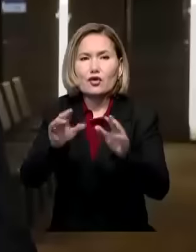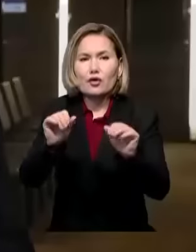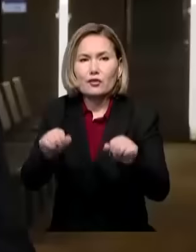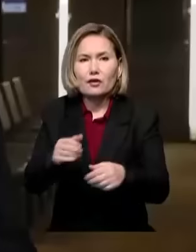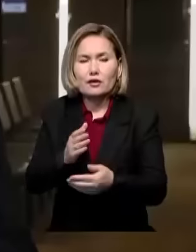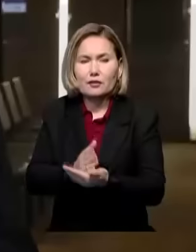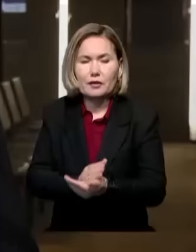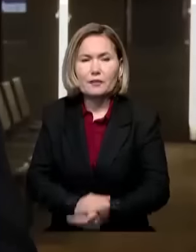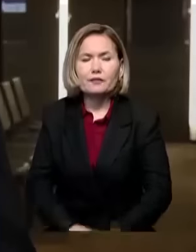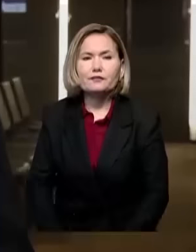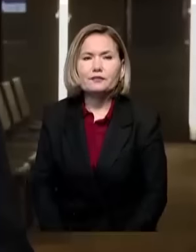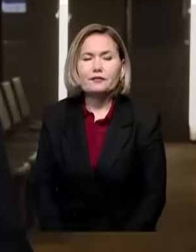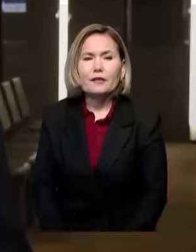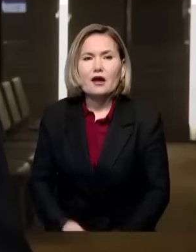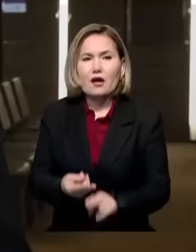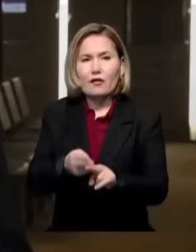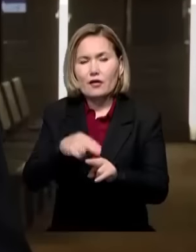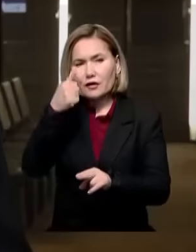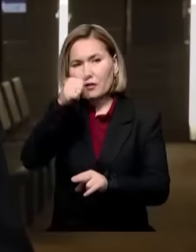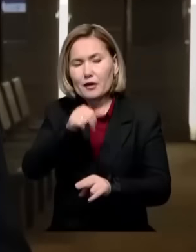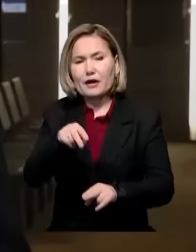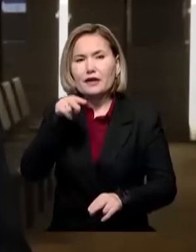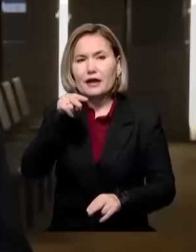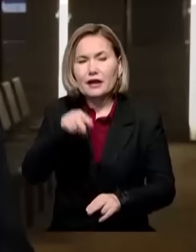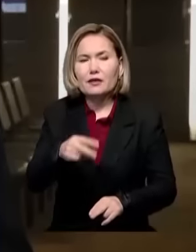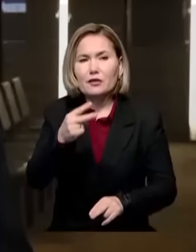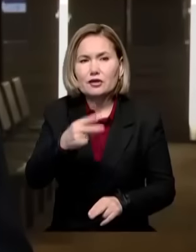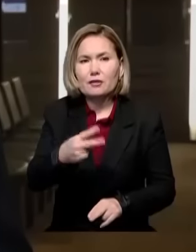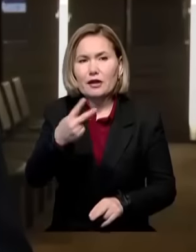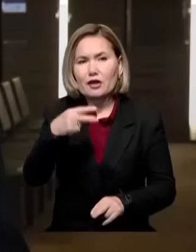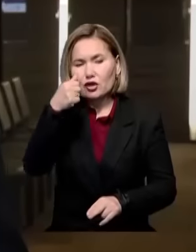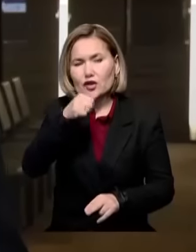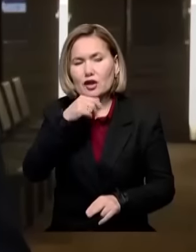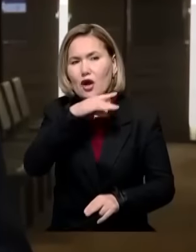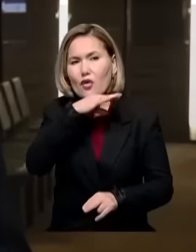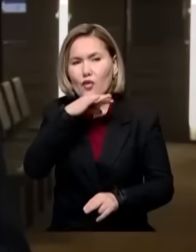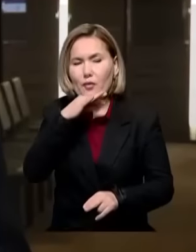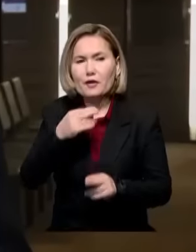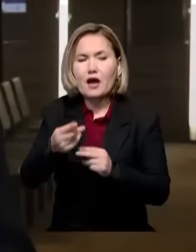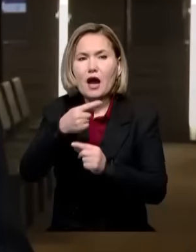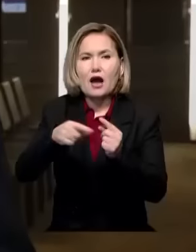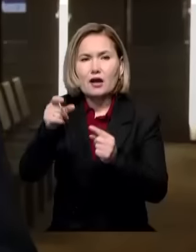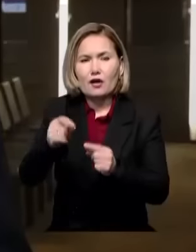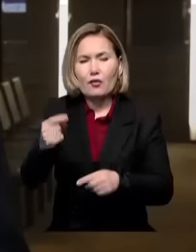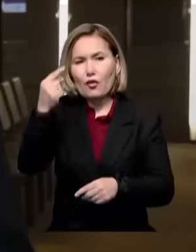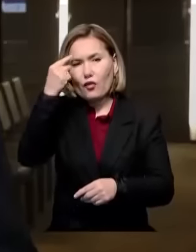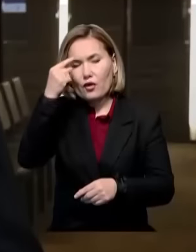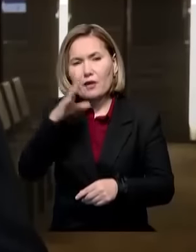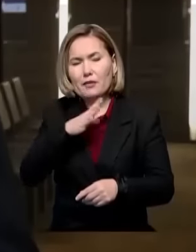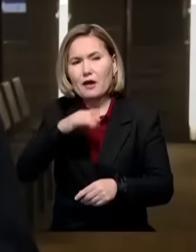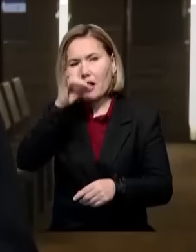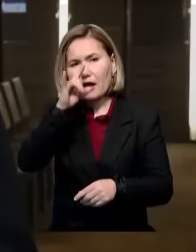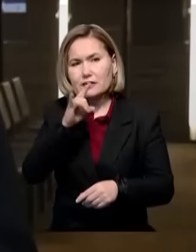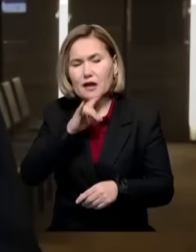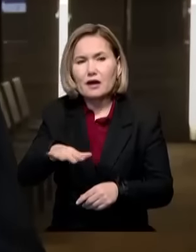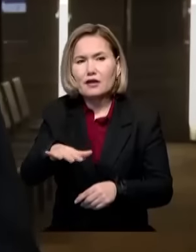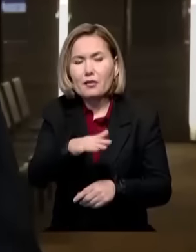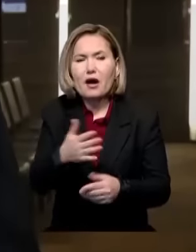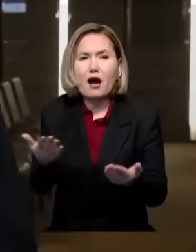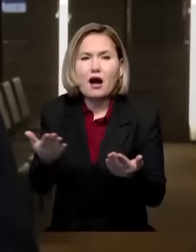отыр. Бірінші жылы дейміз, 22-де әрине көптеген инвесторлар ойланып қалды, яғни біздің аймақта жағдай